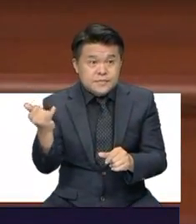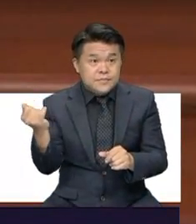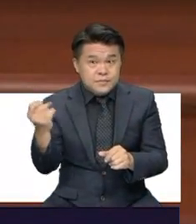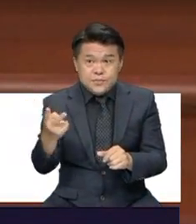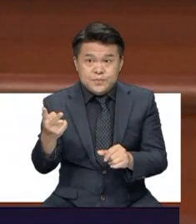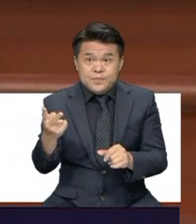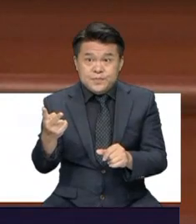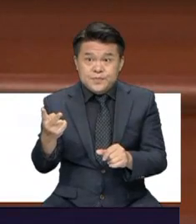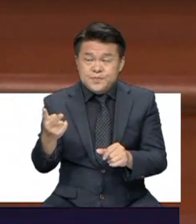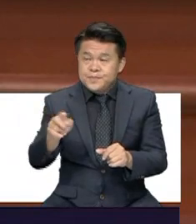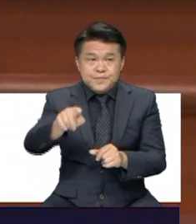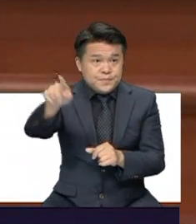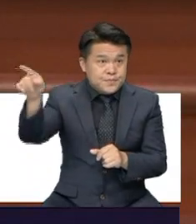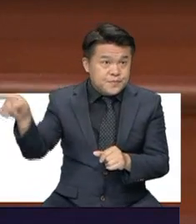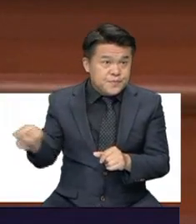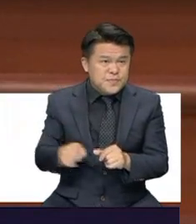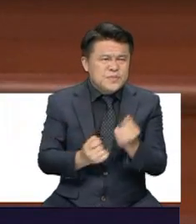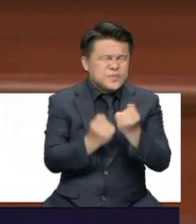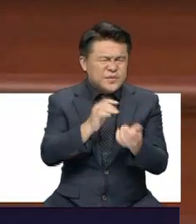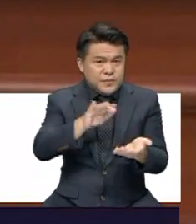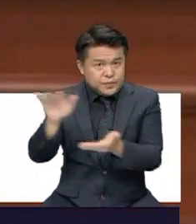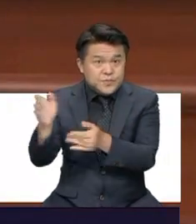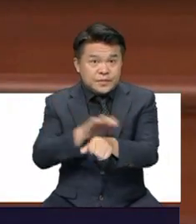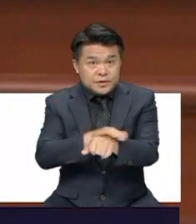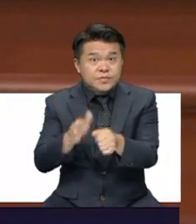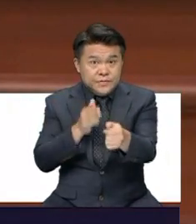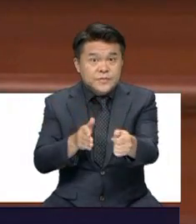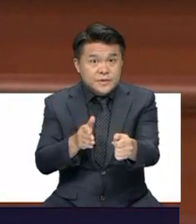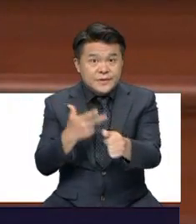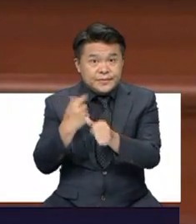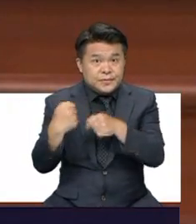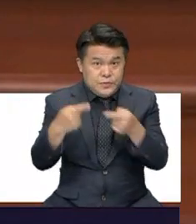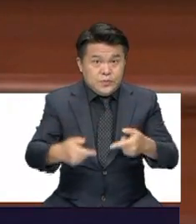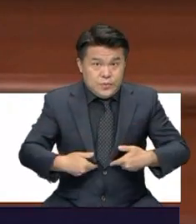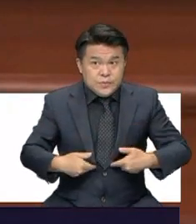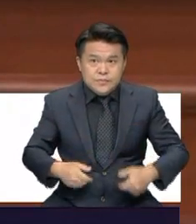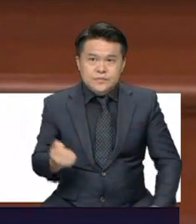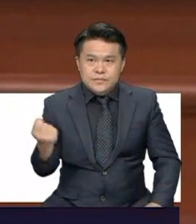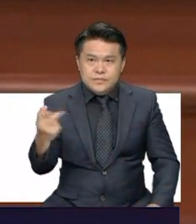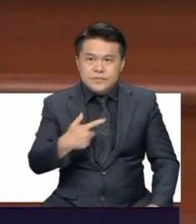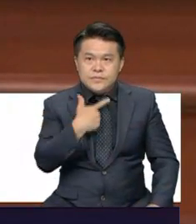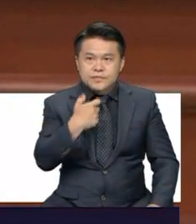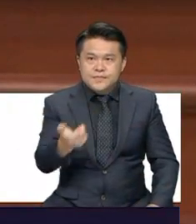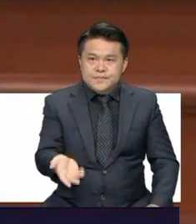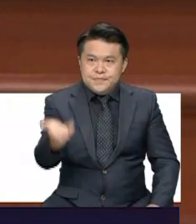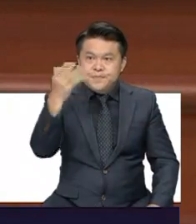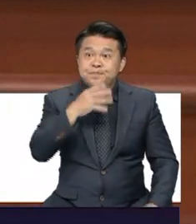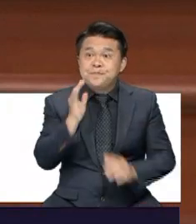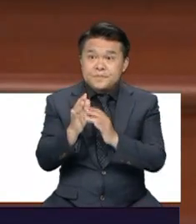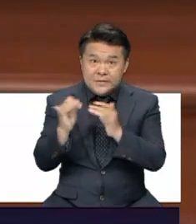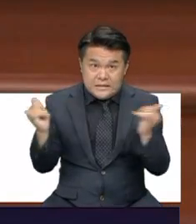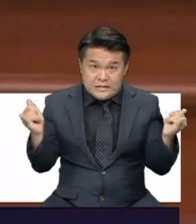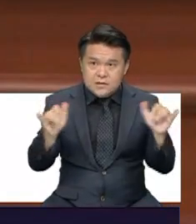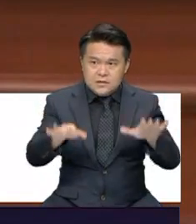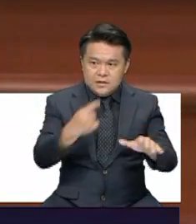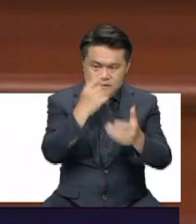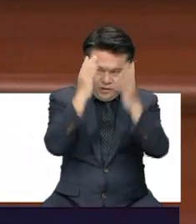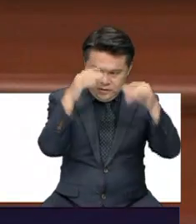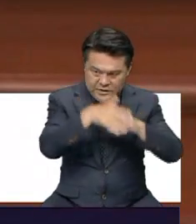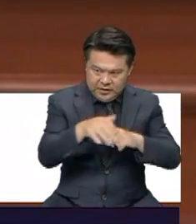대해서 잘 내용을 설명해 주실 것을 요청드립니다. 특히 60세 이상